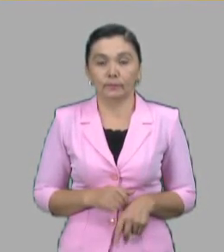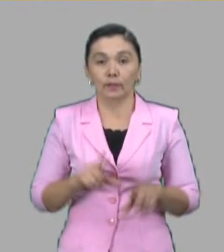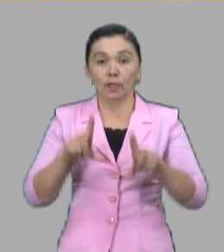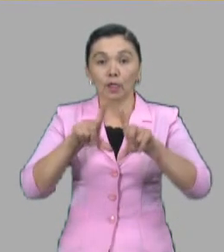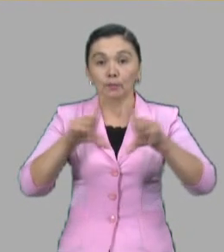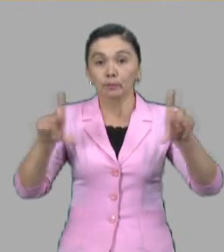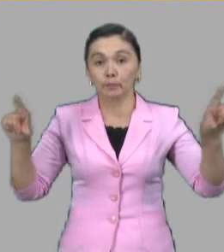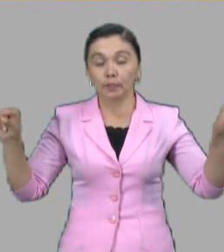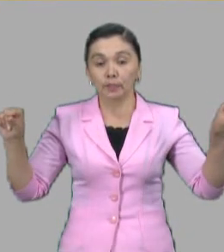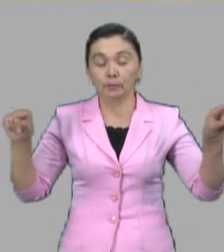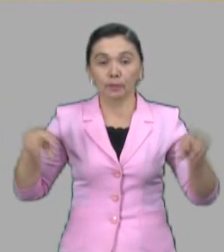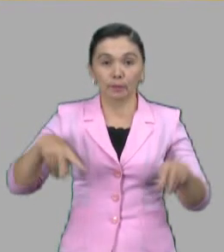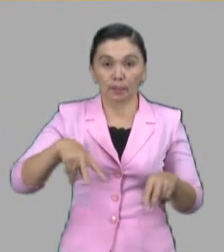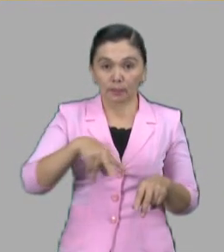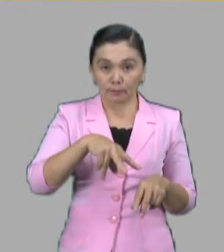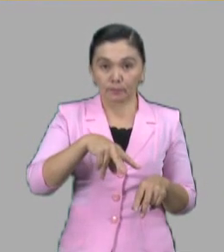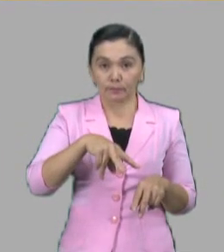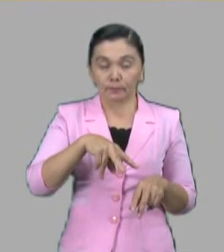Мектепке баратып,